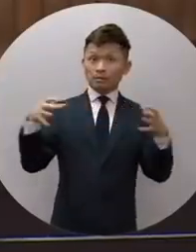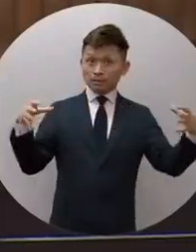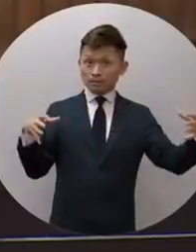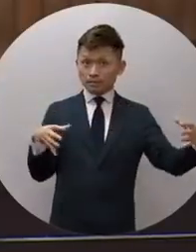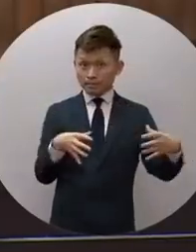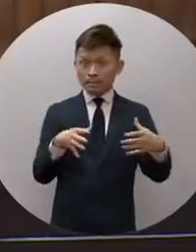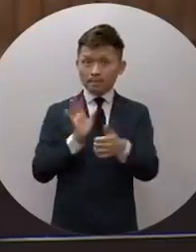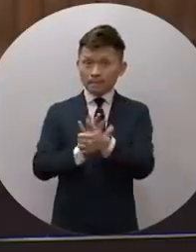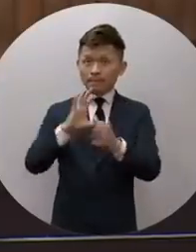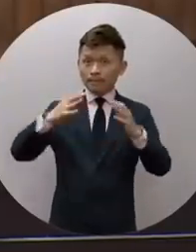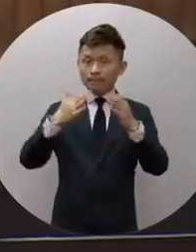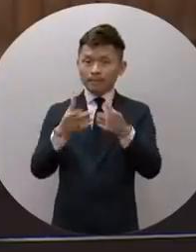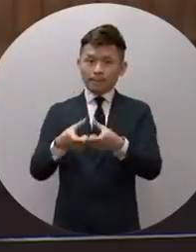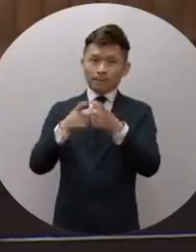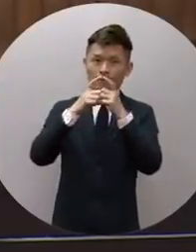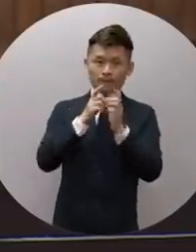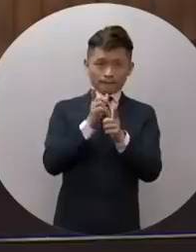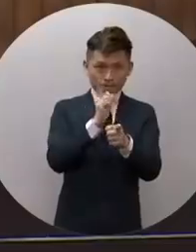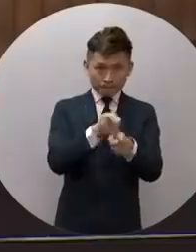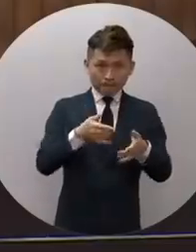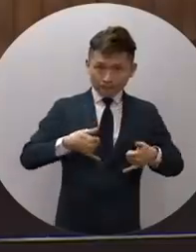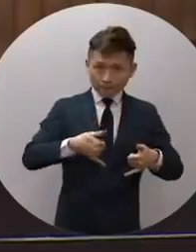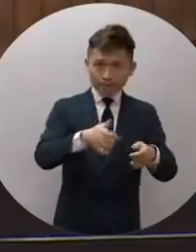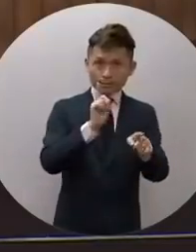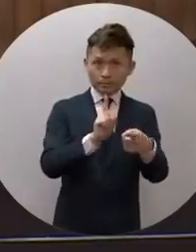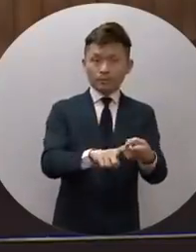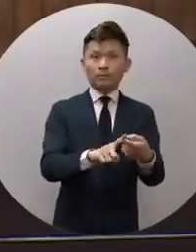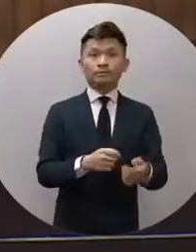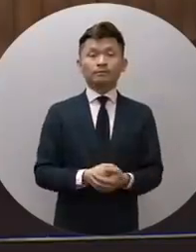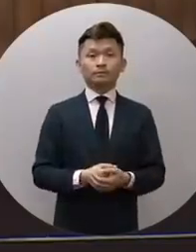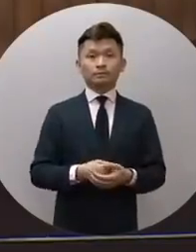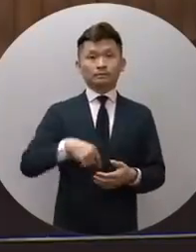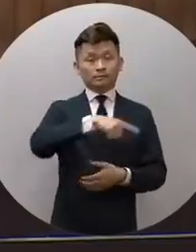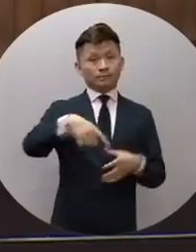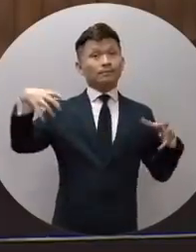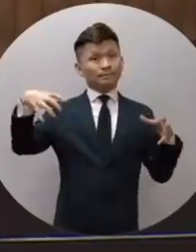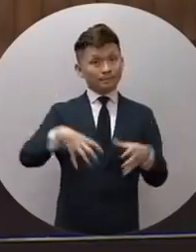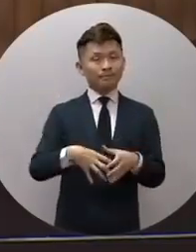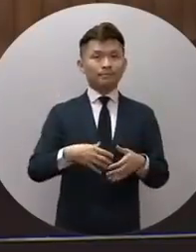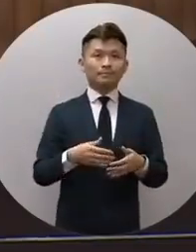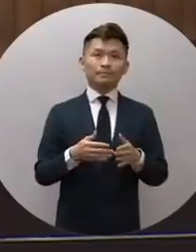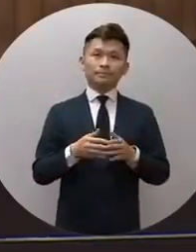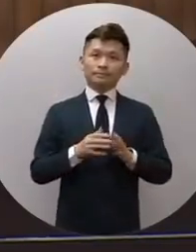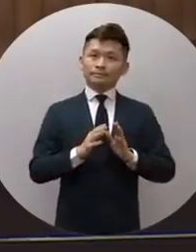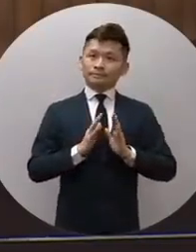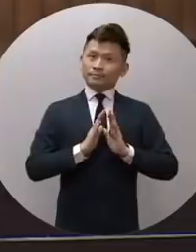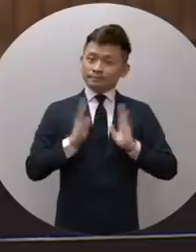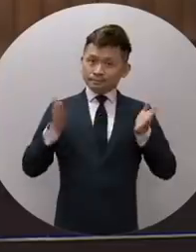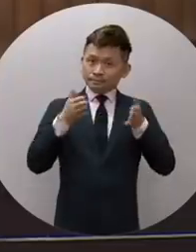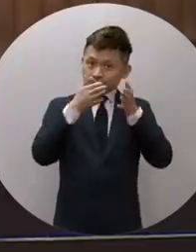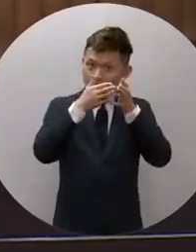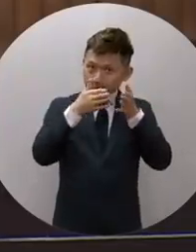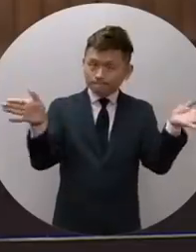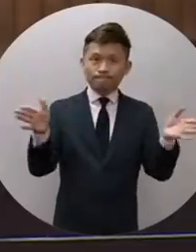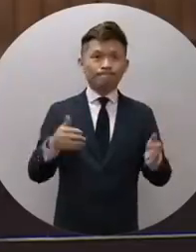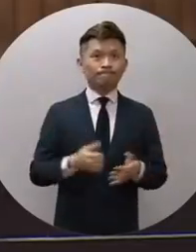能够回正轨、走正道，让我们一起 开大门走大路，